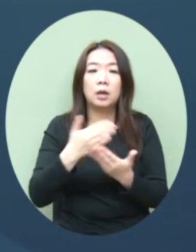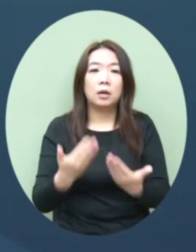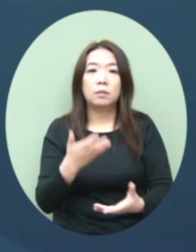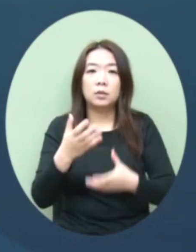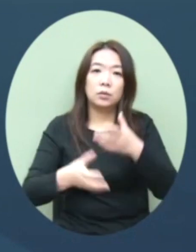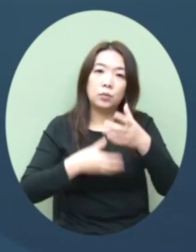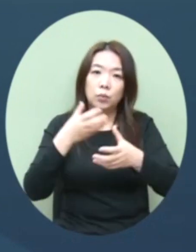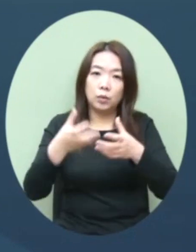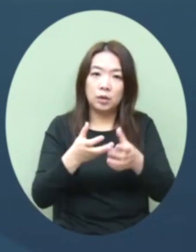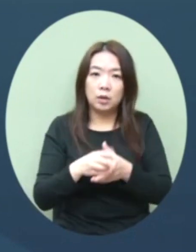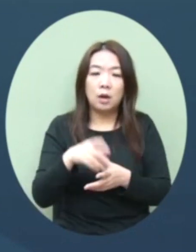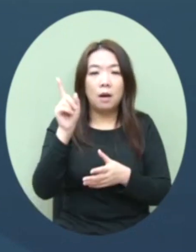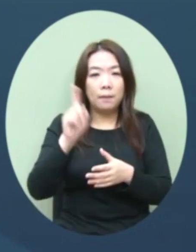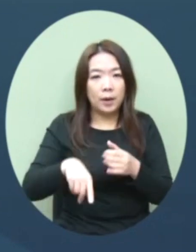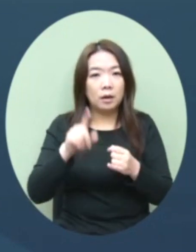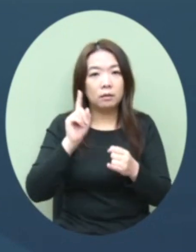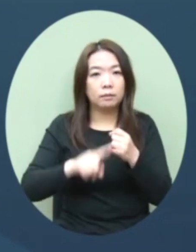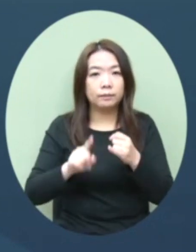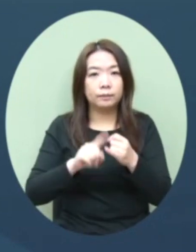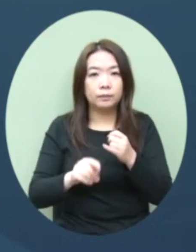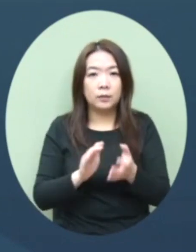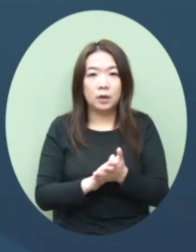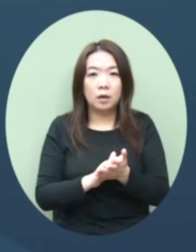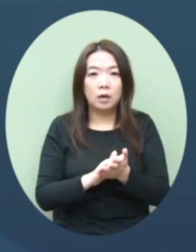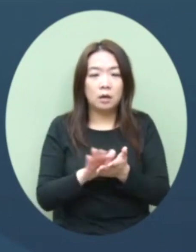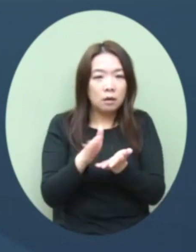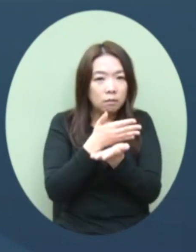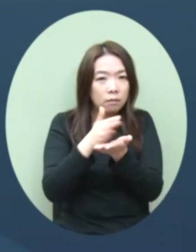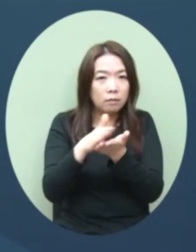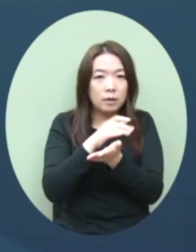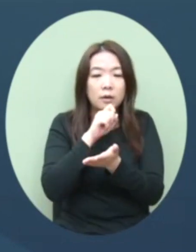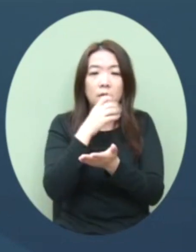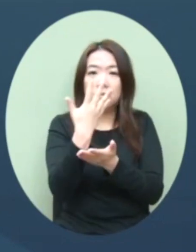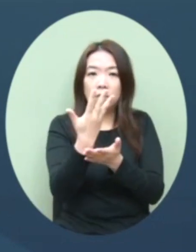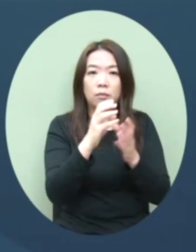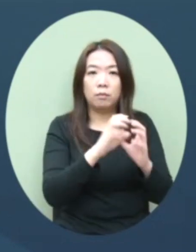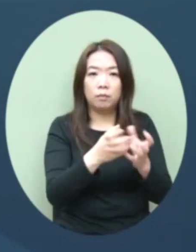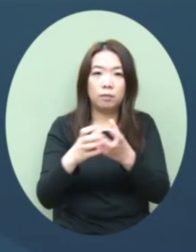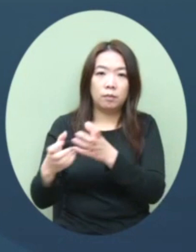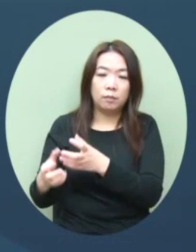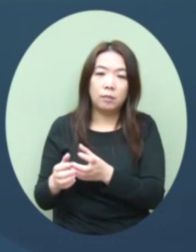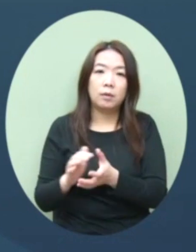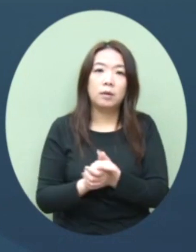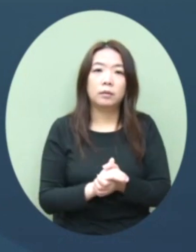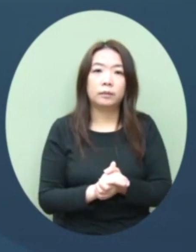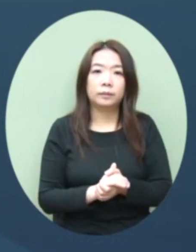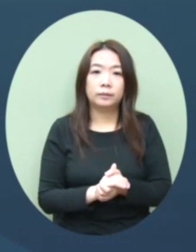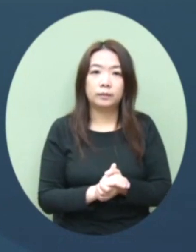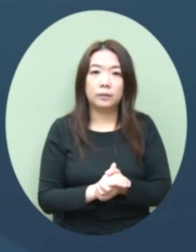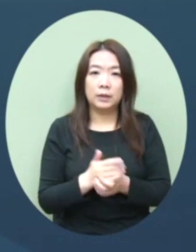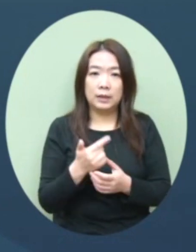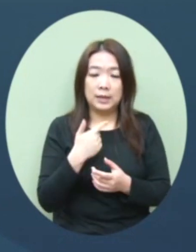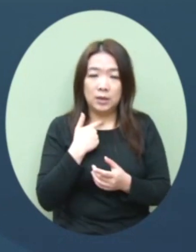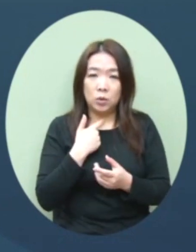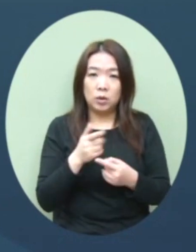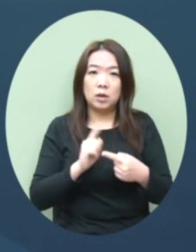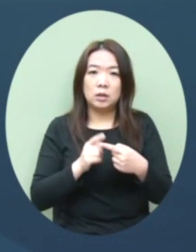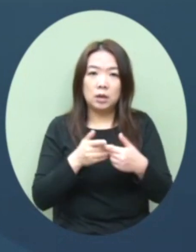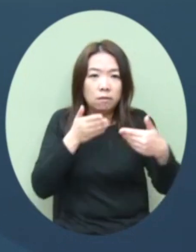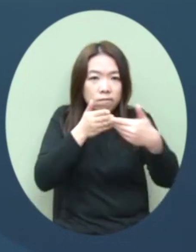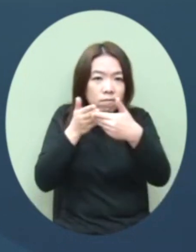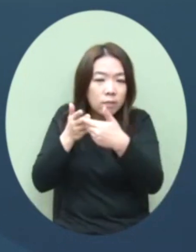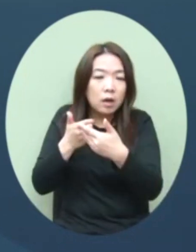即時成果就是大家疏離出有五個範圍需要對接所以有